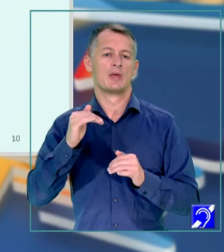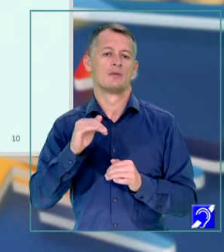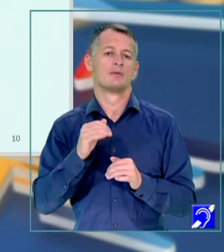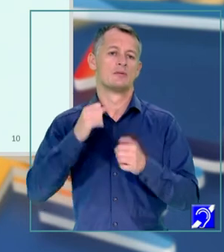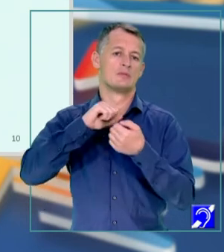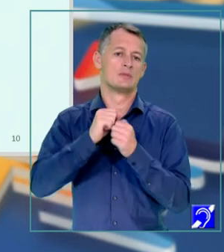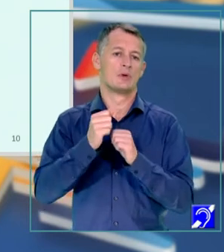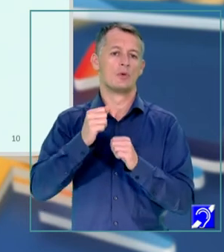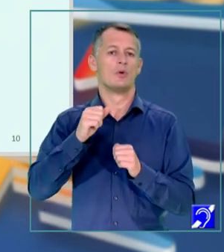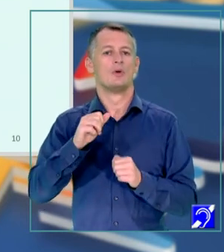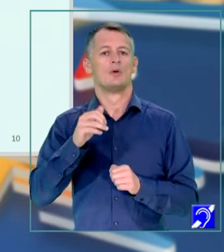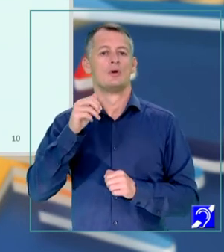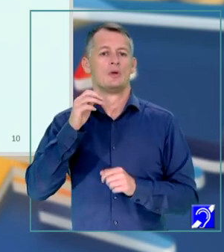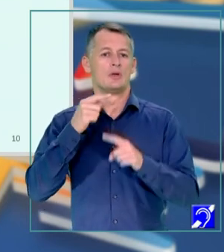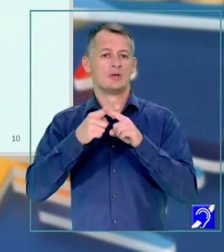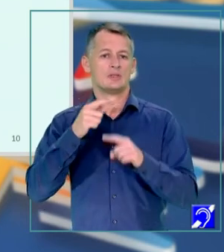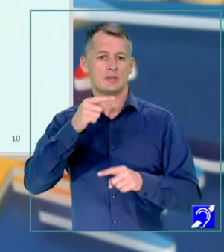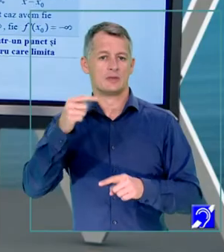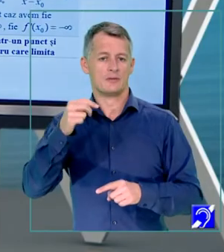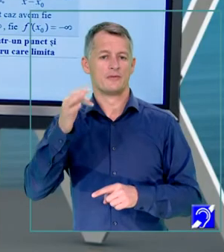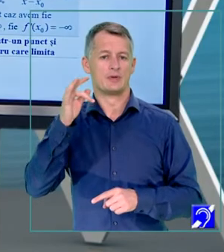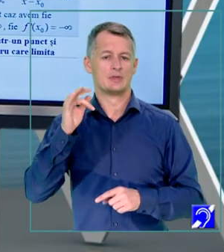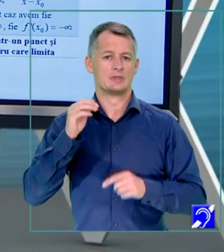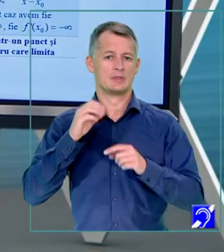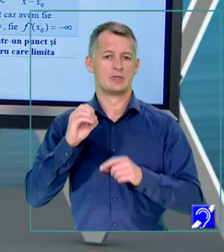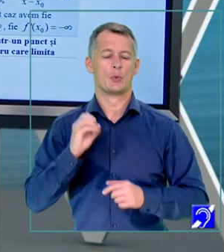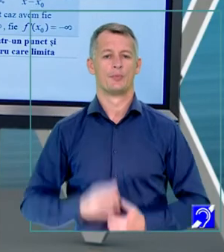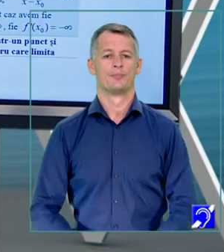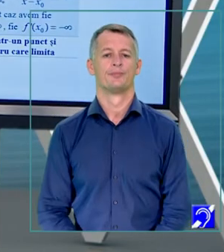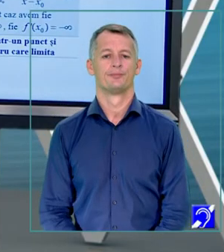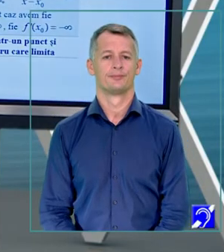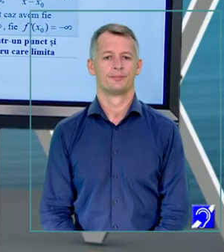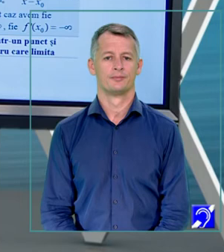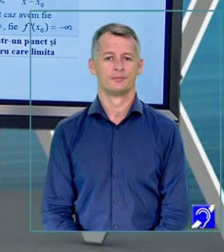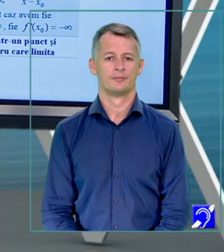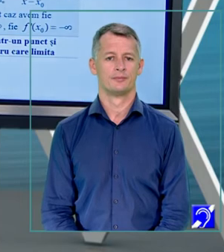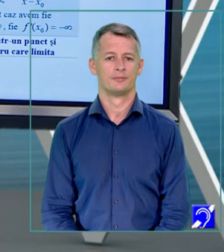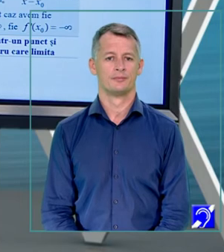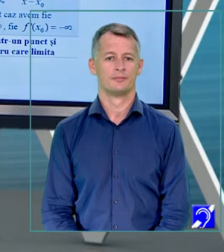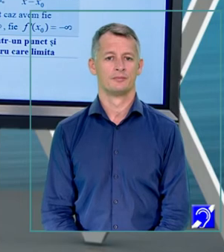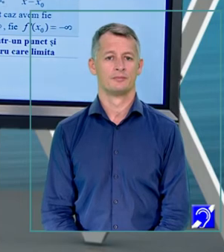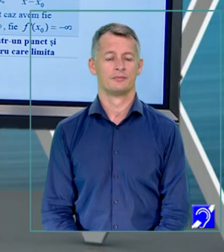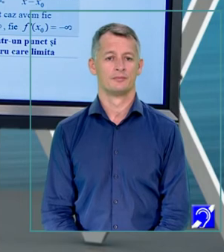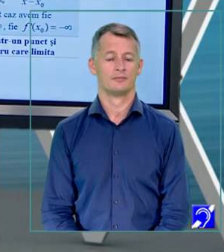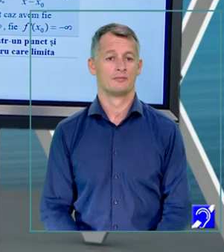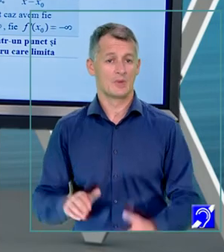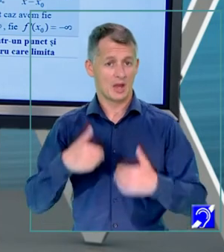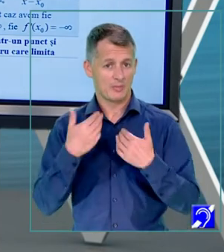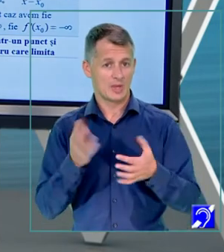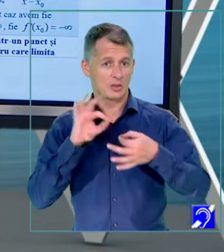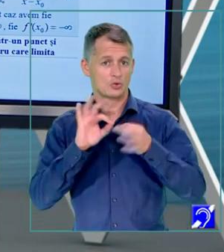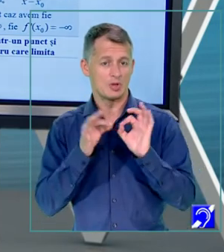pe grafic de pui solar xdrive20d acum Aici am dat un noțiunea de derivată